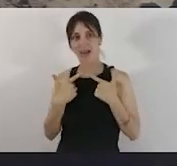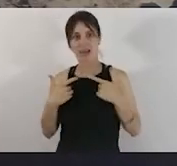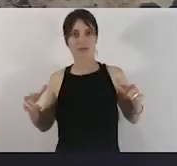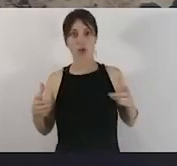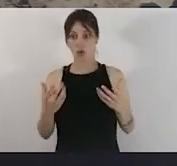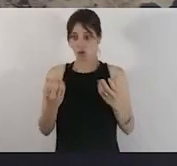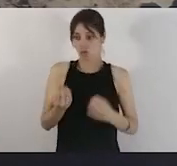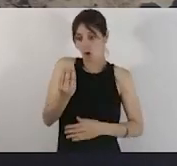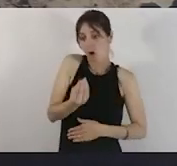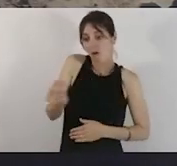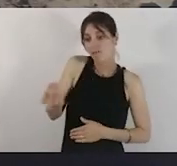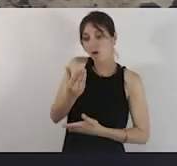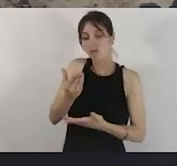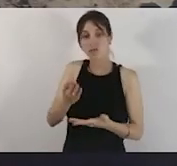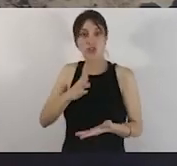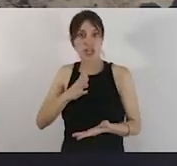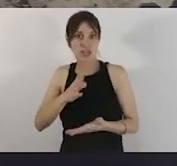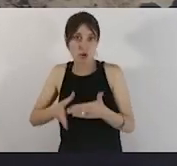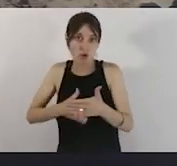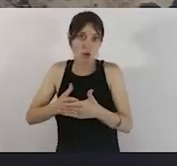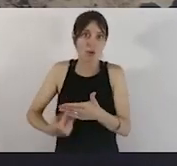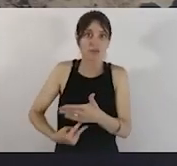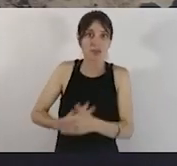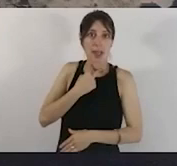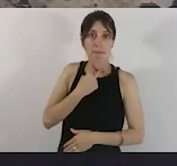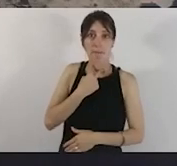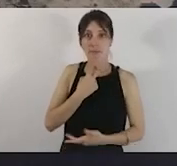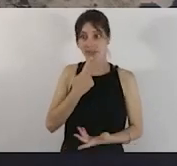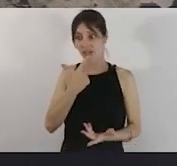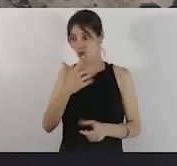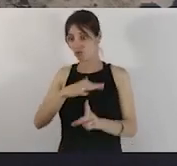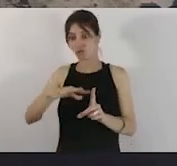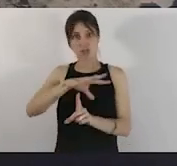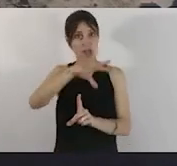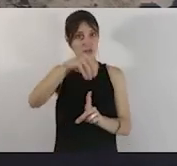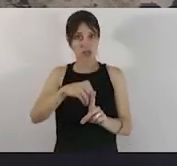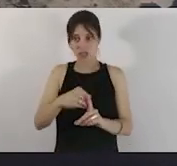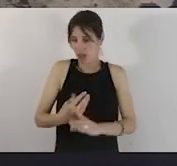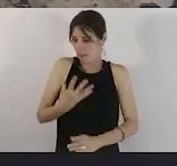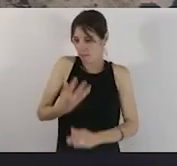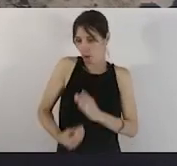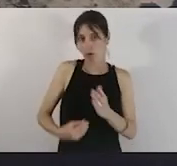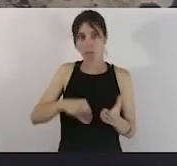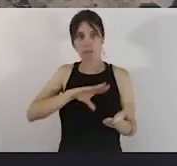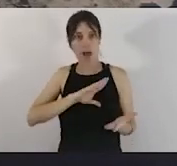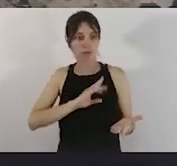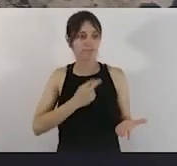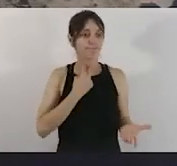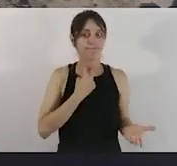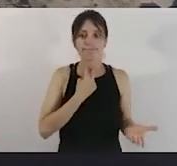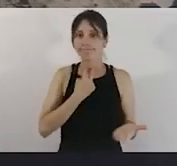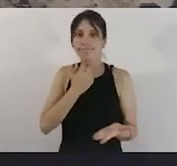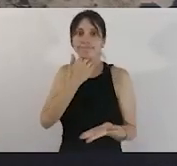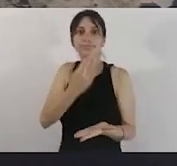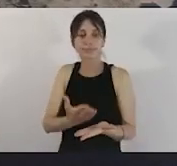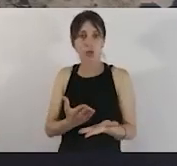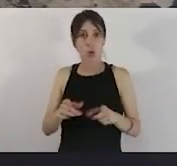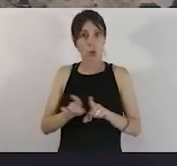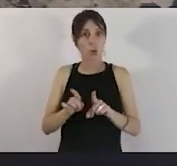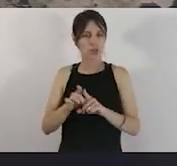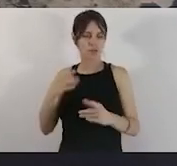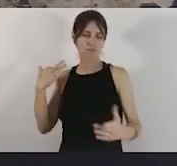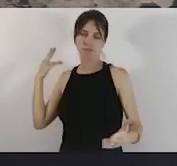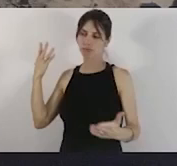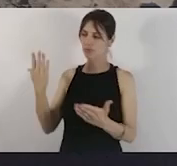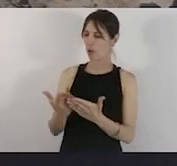souffrance de sociabilité qu'ils peuvent trouver dans ces espaces. De plus, toutes les études montrent que chaque fois qu'on adapte un espace